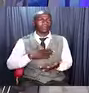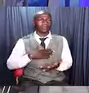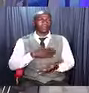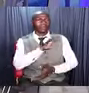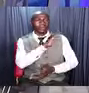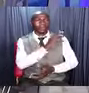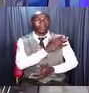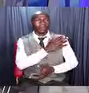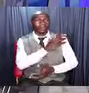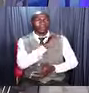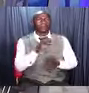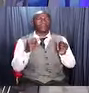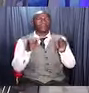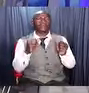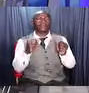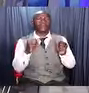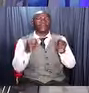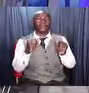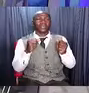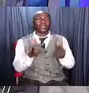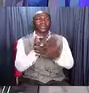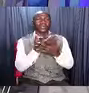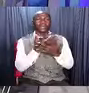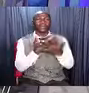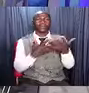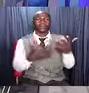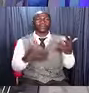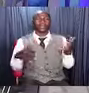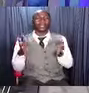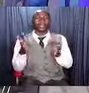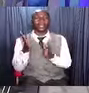Mungu vongo vongo voya